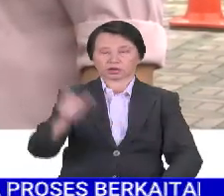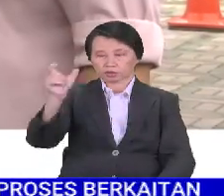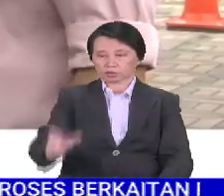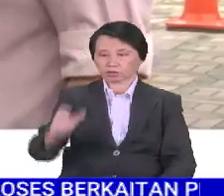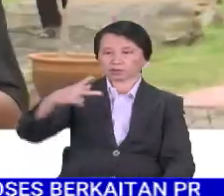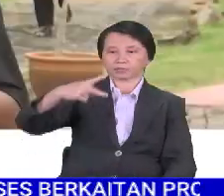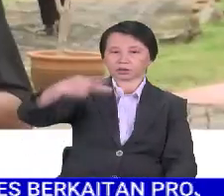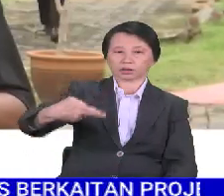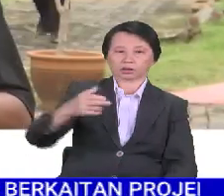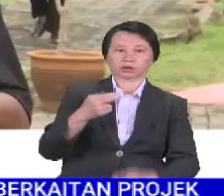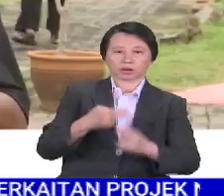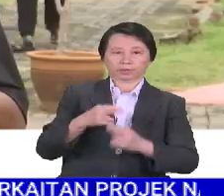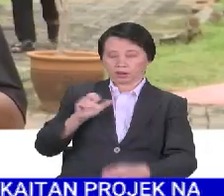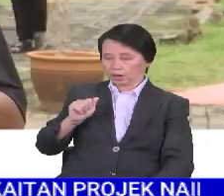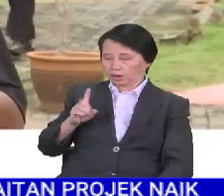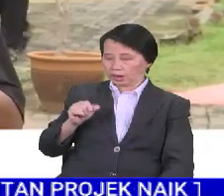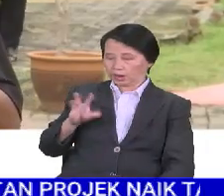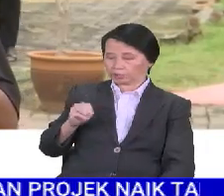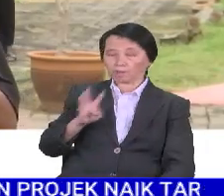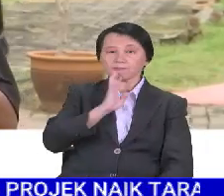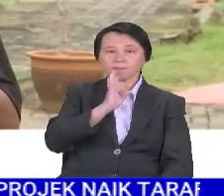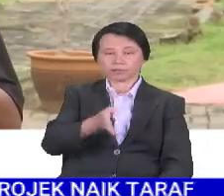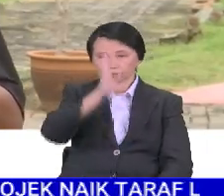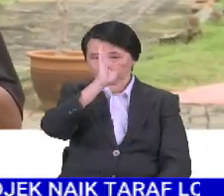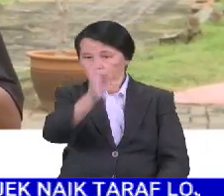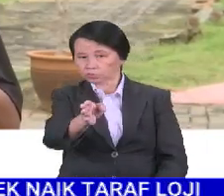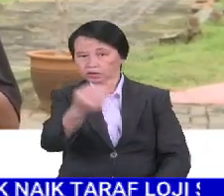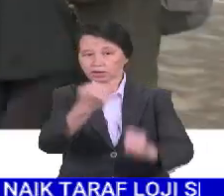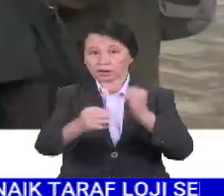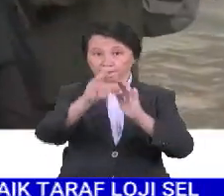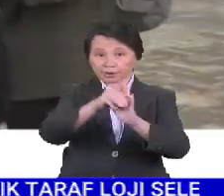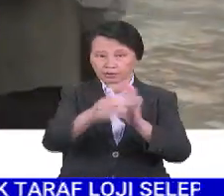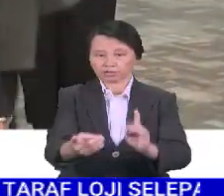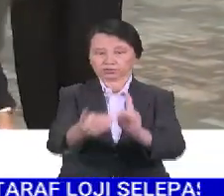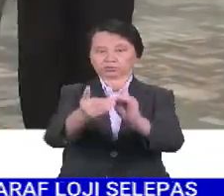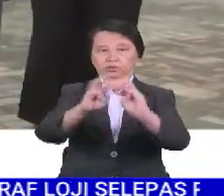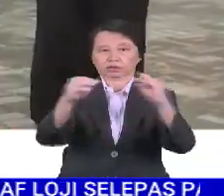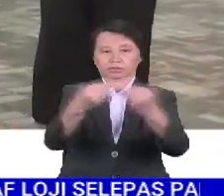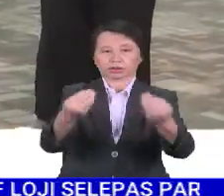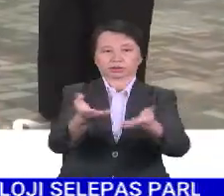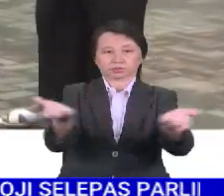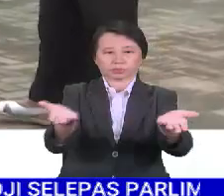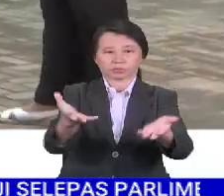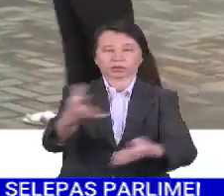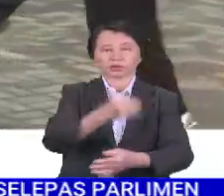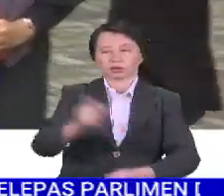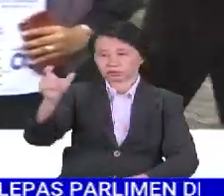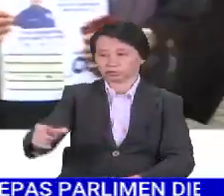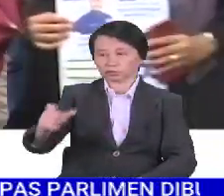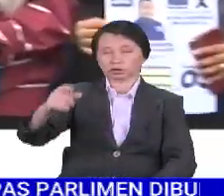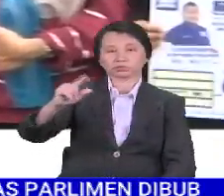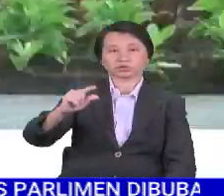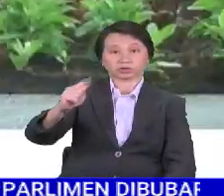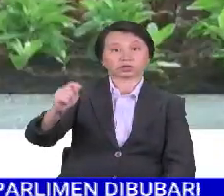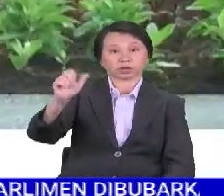Pakatan Harapan Adam Adli Abdul Halim berkata, fokus kempen saat akhir adalah bertemu dengan masyarakat setempat. Manakala calon pejuang